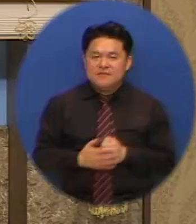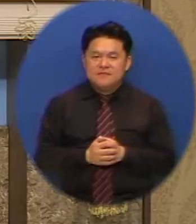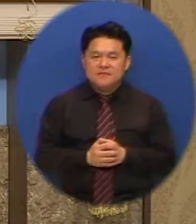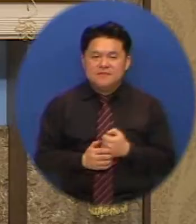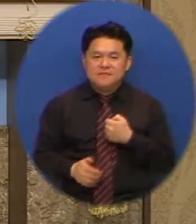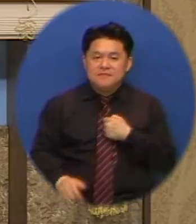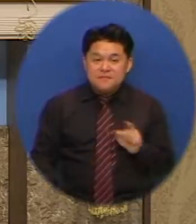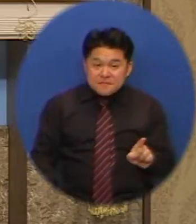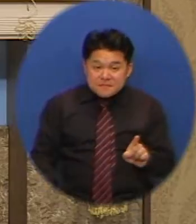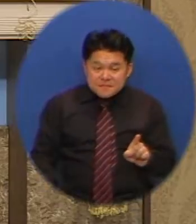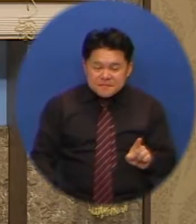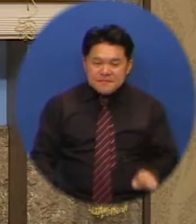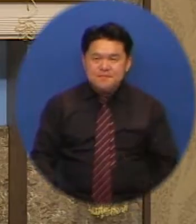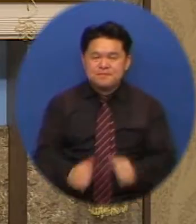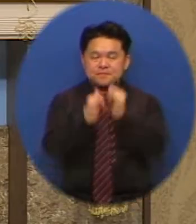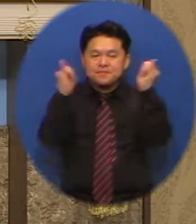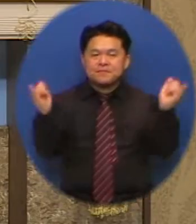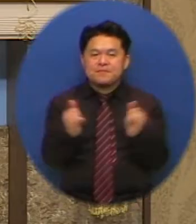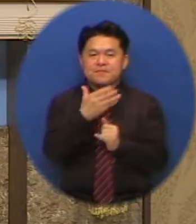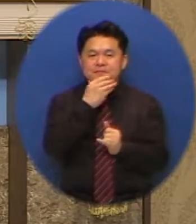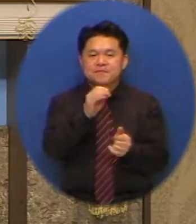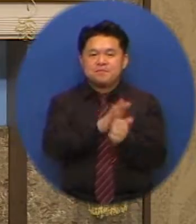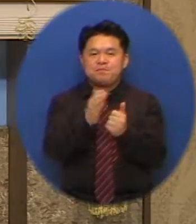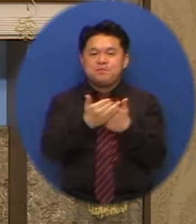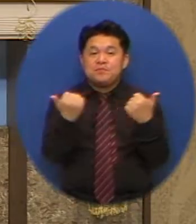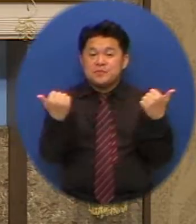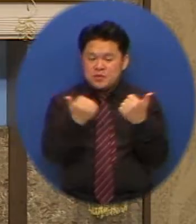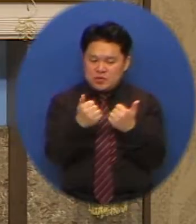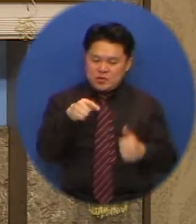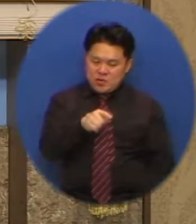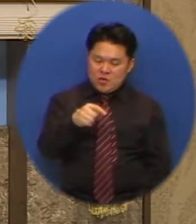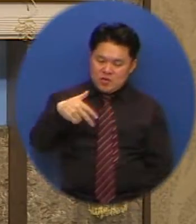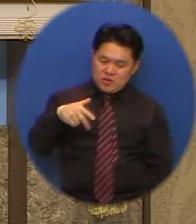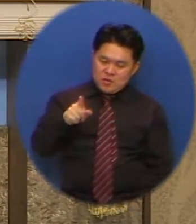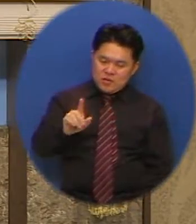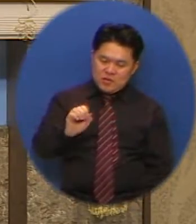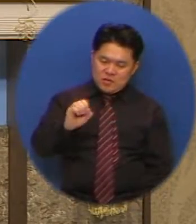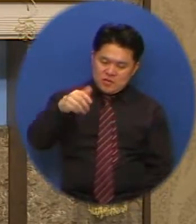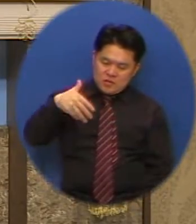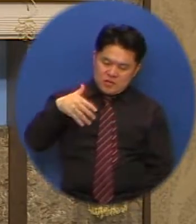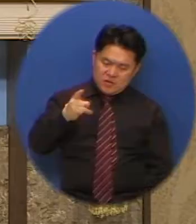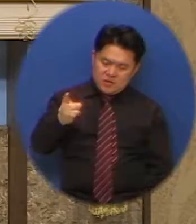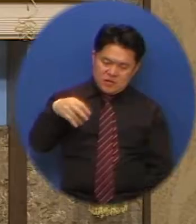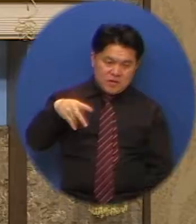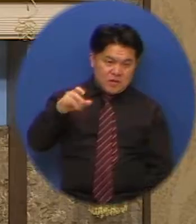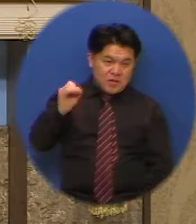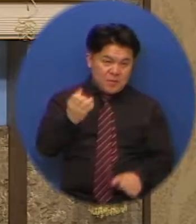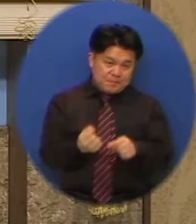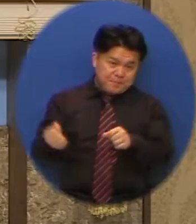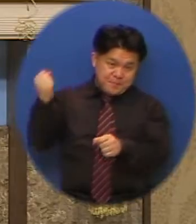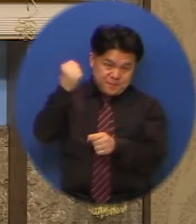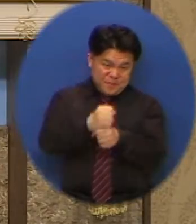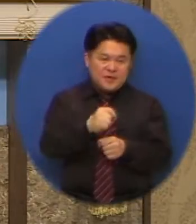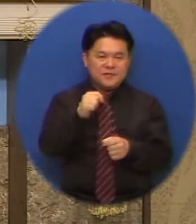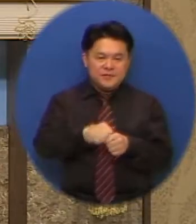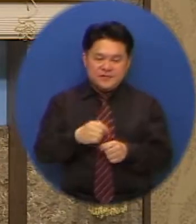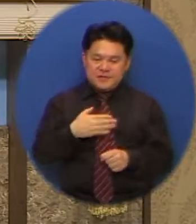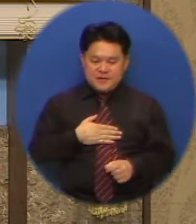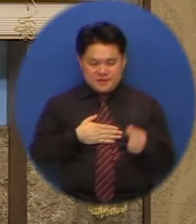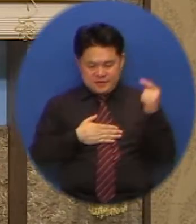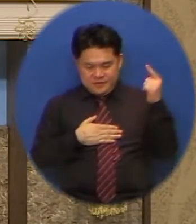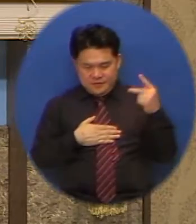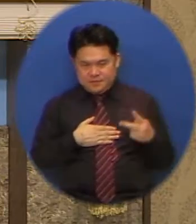저는 이제 사회복지협의회의 정체성을 회복하기 위해서 제가 한 두 가지